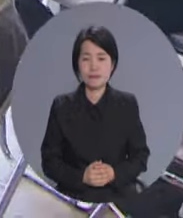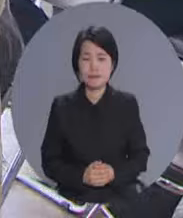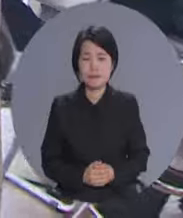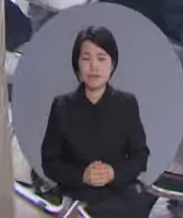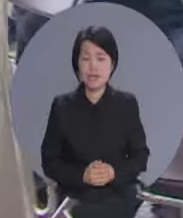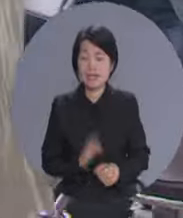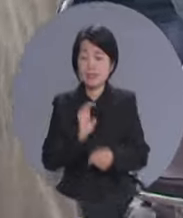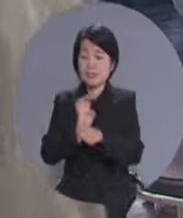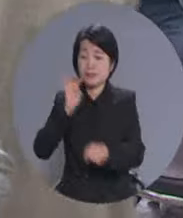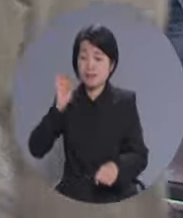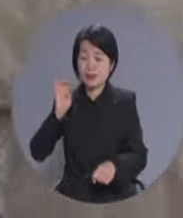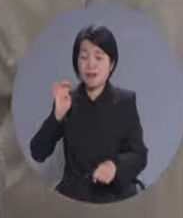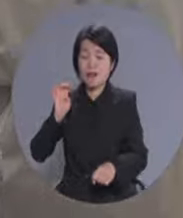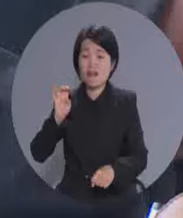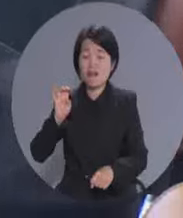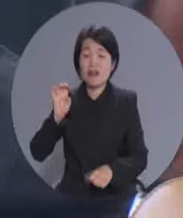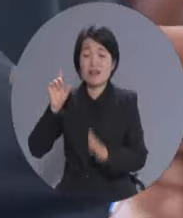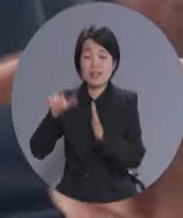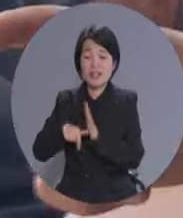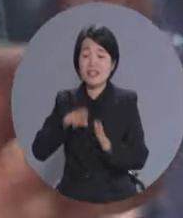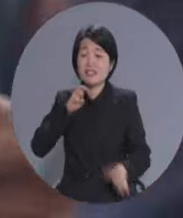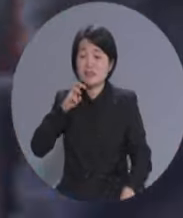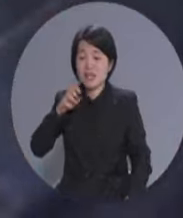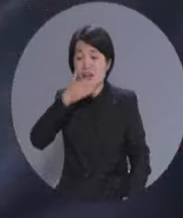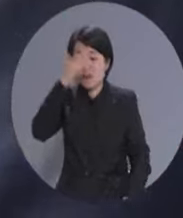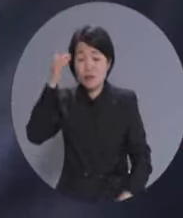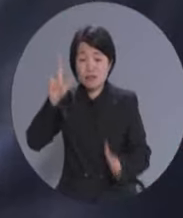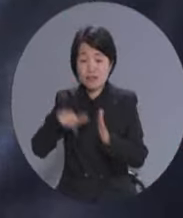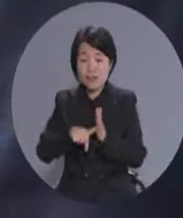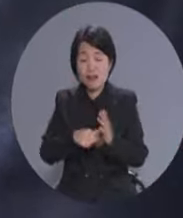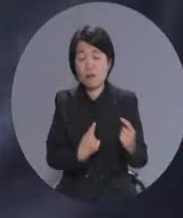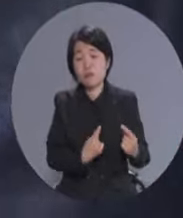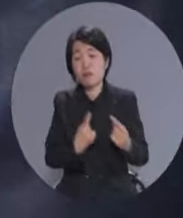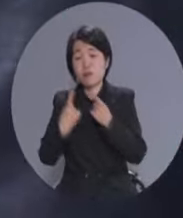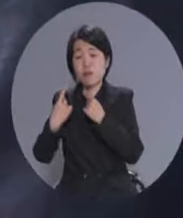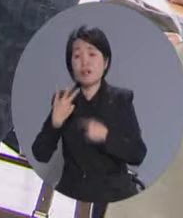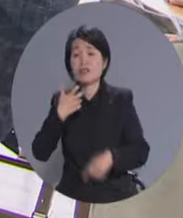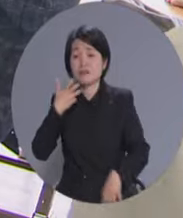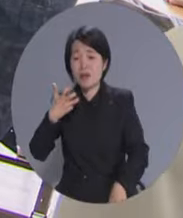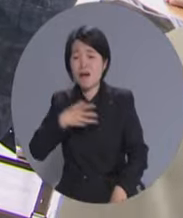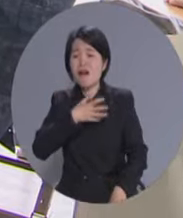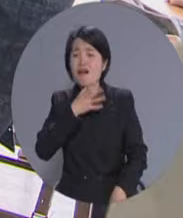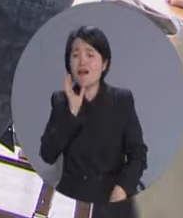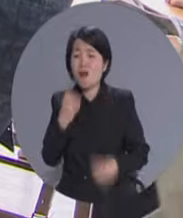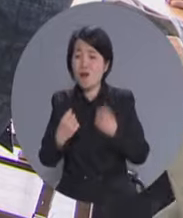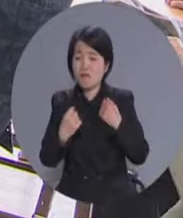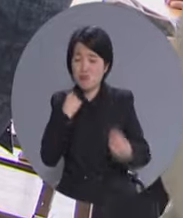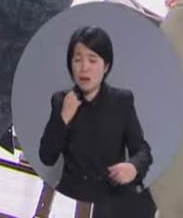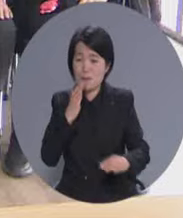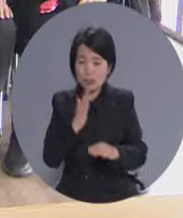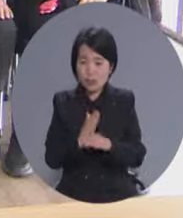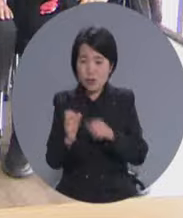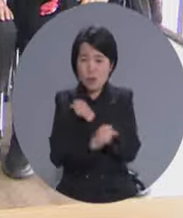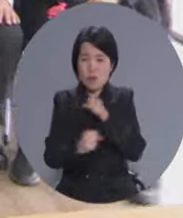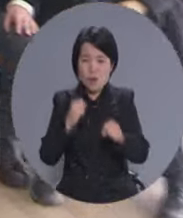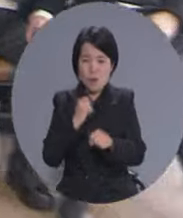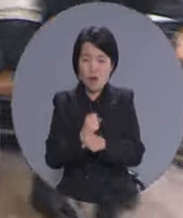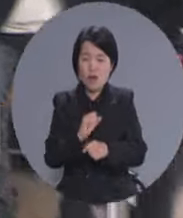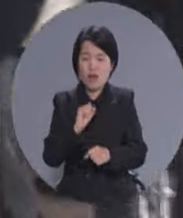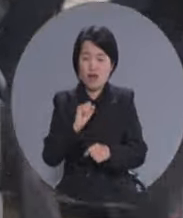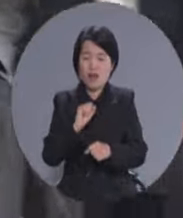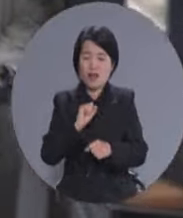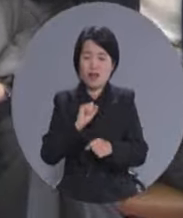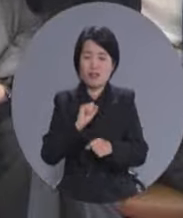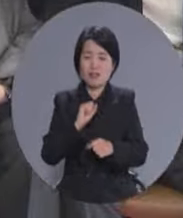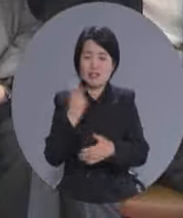40년 전 3 40대 청장년이다 어느덧 7 80대 고령이 된 해직 언론인들은 민주주의 회복과 언론을